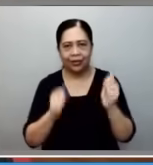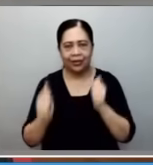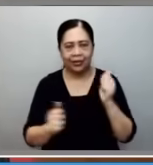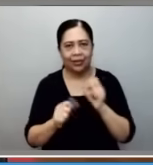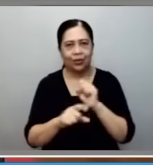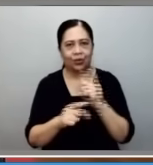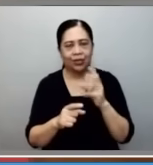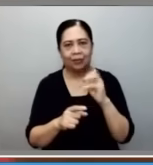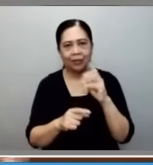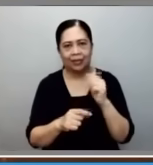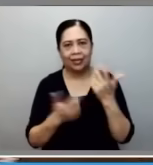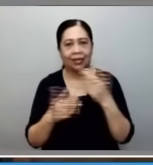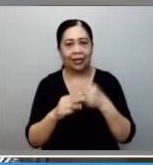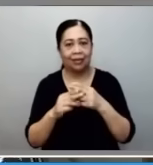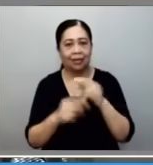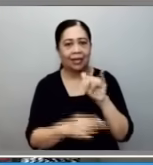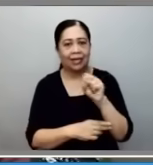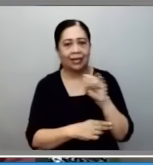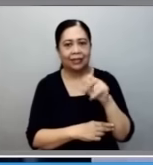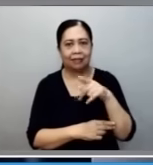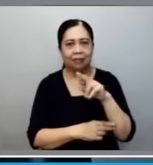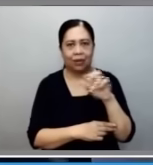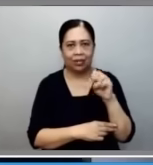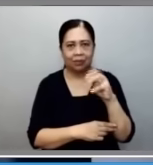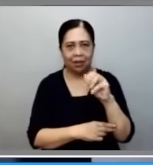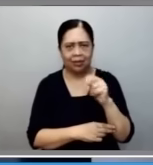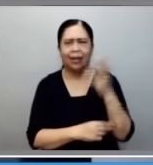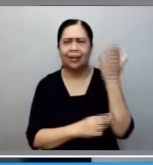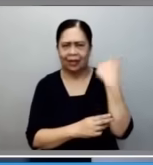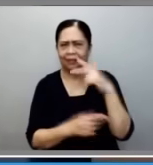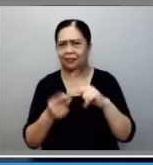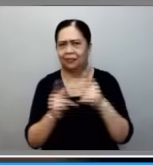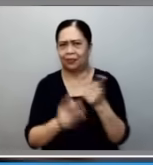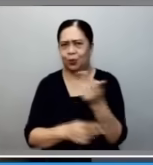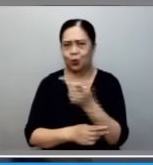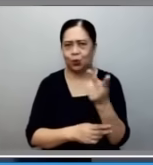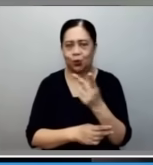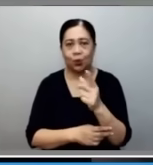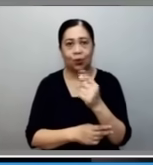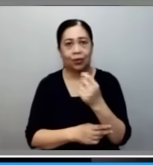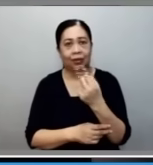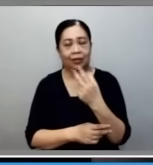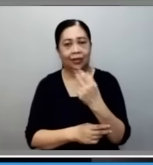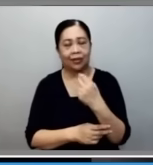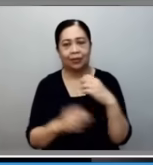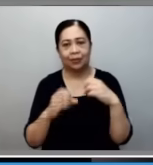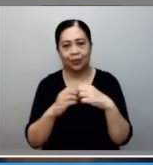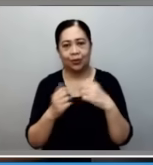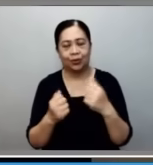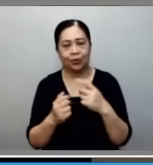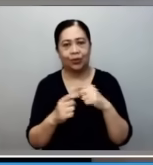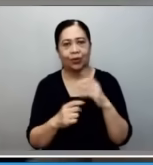star na si Yassi Pressman. Dati nang nagtambal sina Yassi at Ruru sa 2013 Kapuso thriller series na